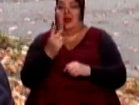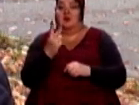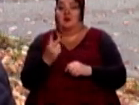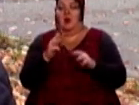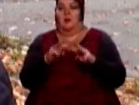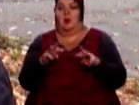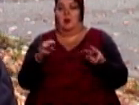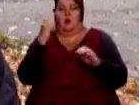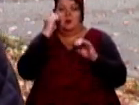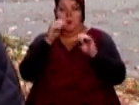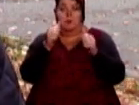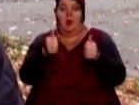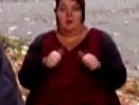пам'ятник,